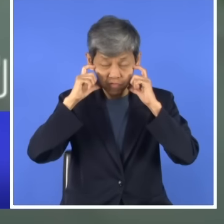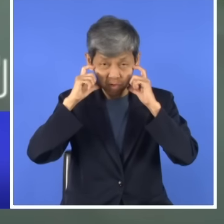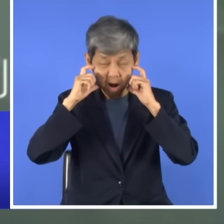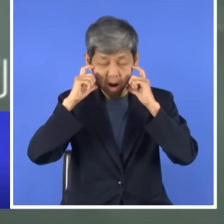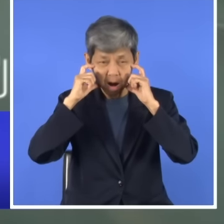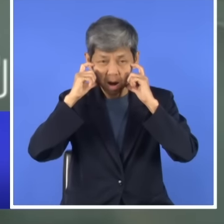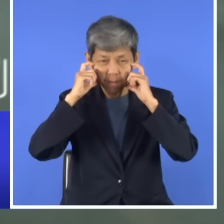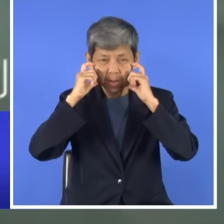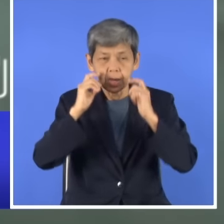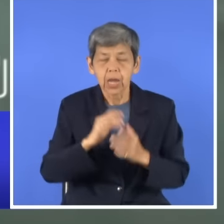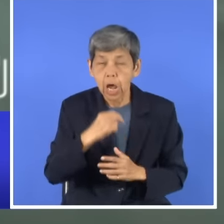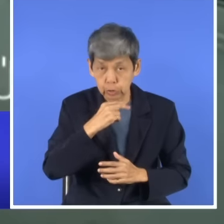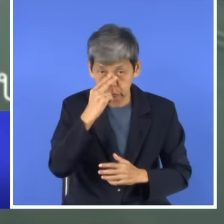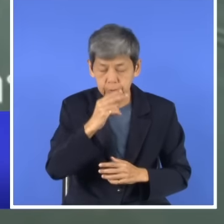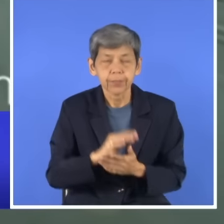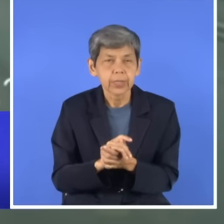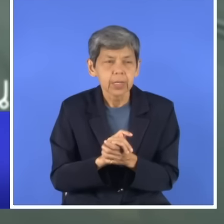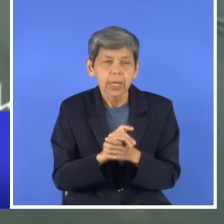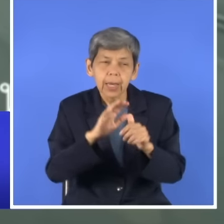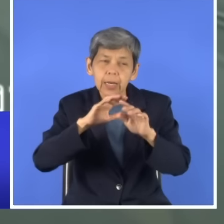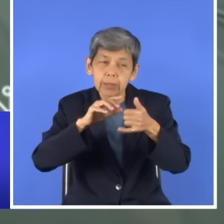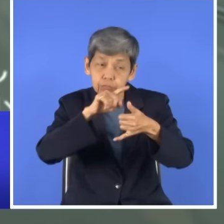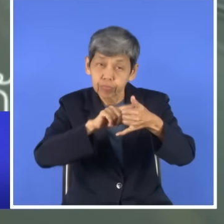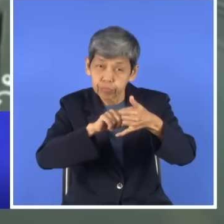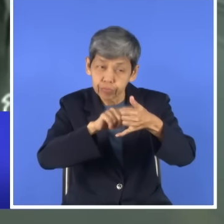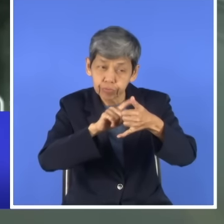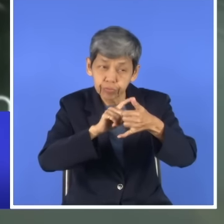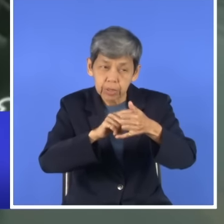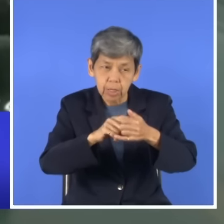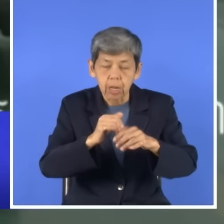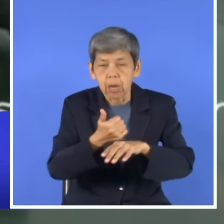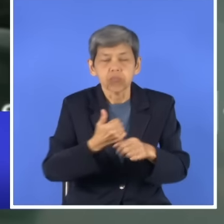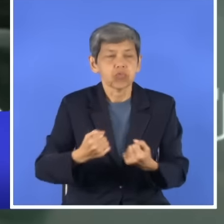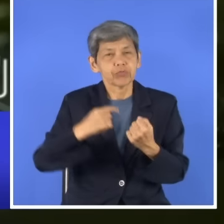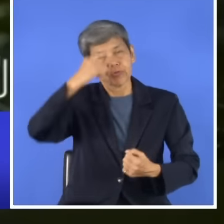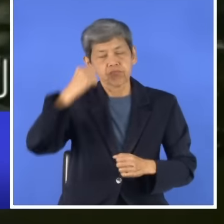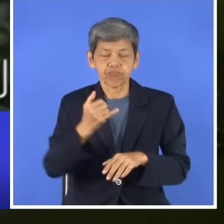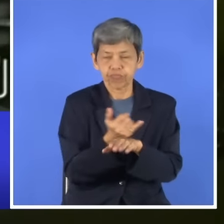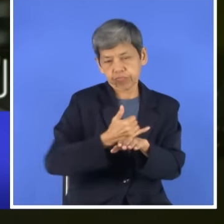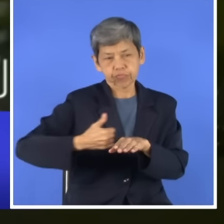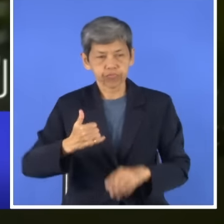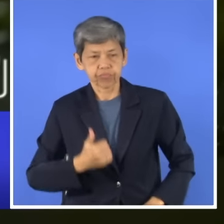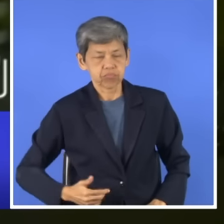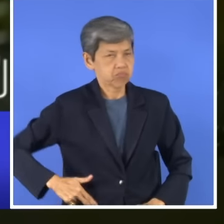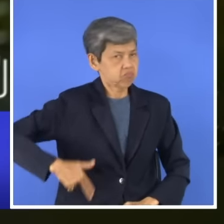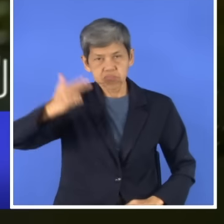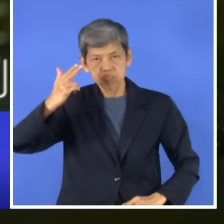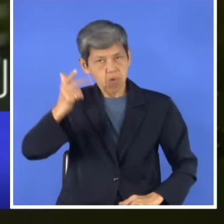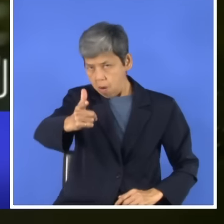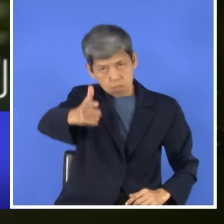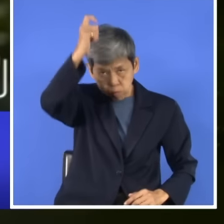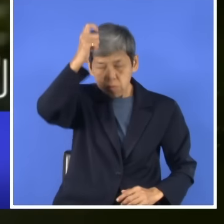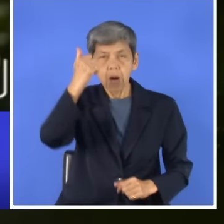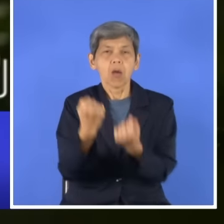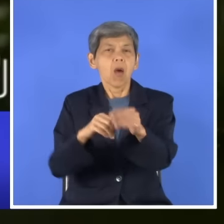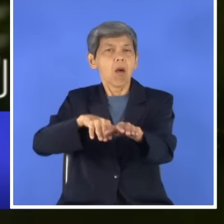โอ้เราเบลอเอาไว้คุณผู้ชมเอาล่ะบอกแค่นี้พอเพราะว่าเขาลงมาจากรถเก๋งสีดำจากนั้นเขาชักปืนแล้วก็ยิงใส่รถพ่ว